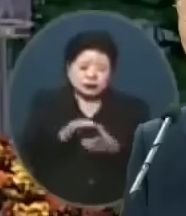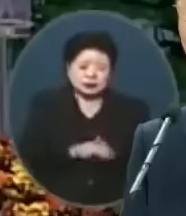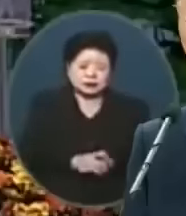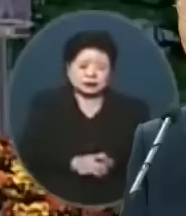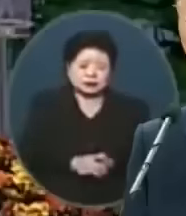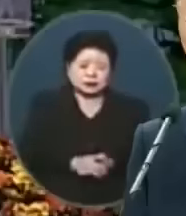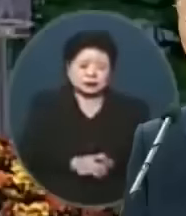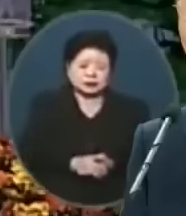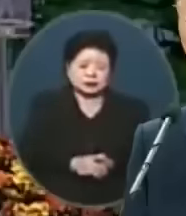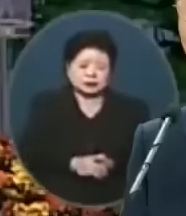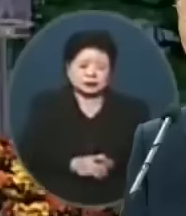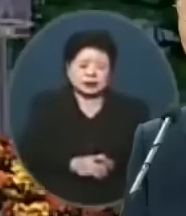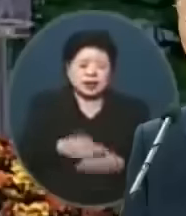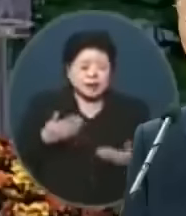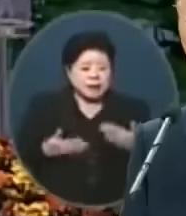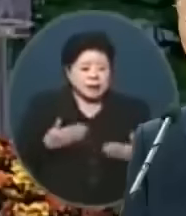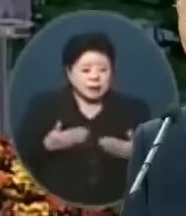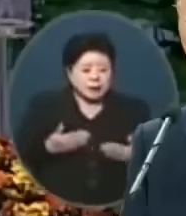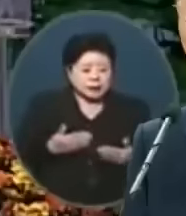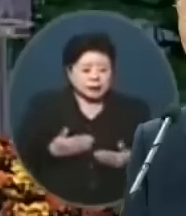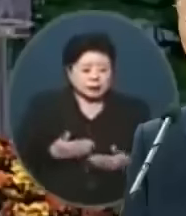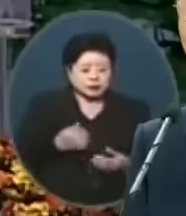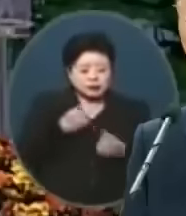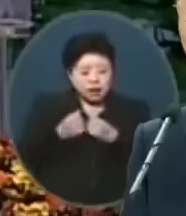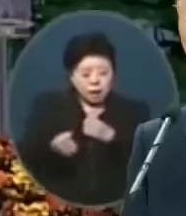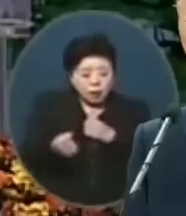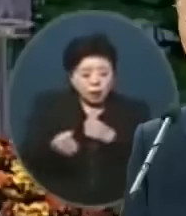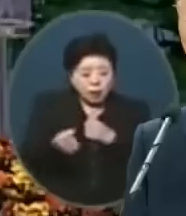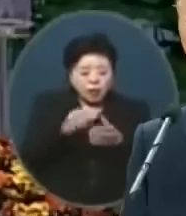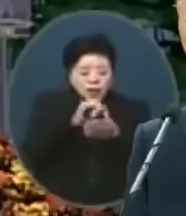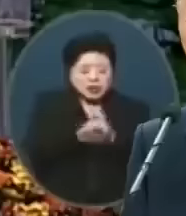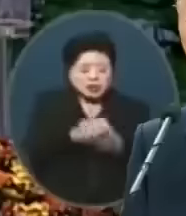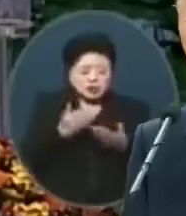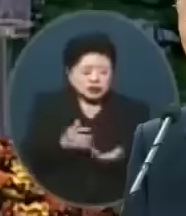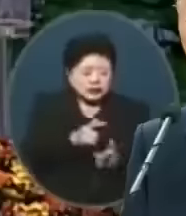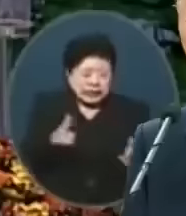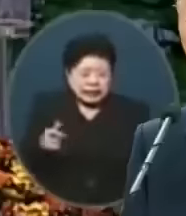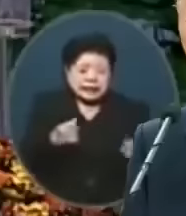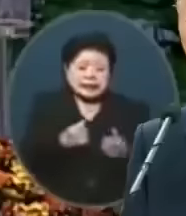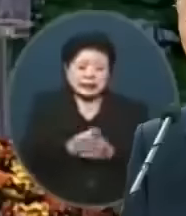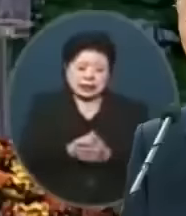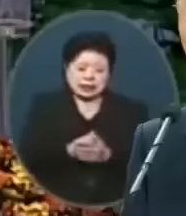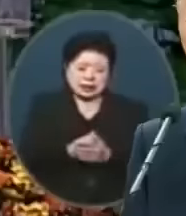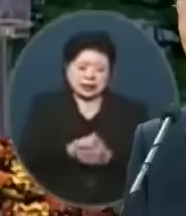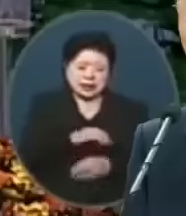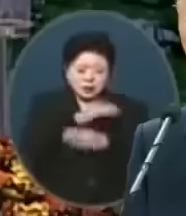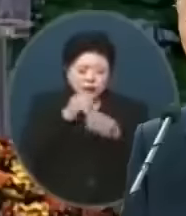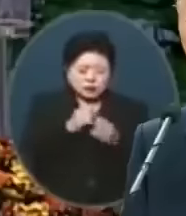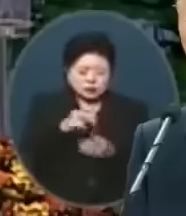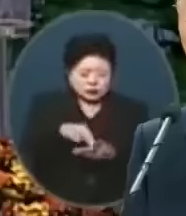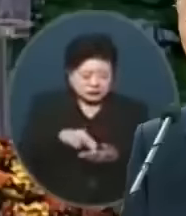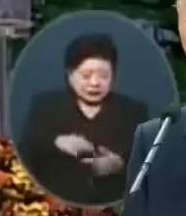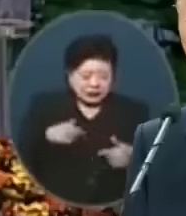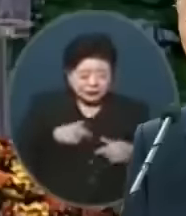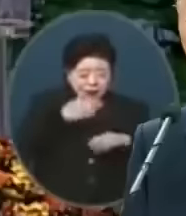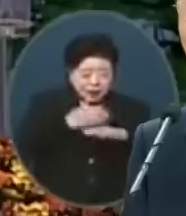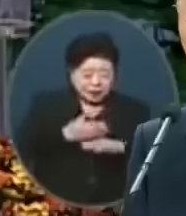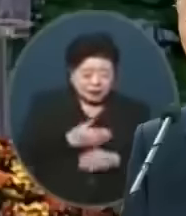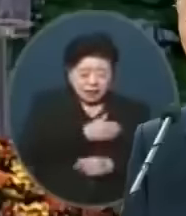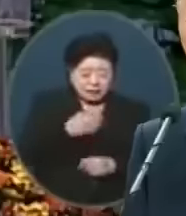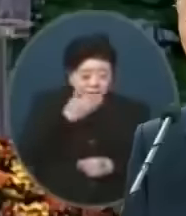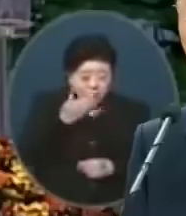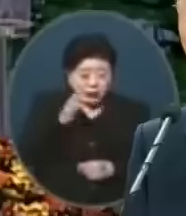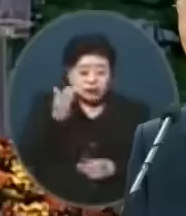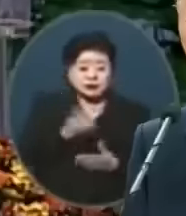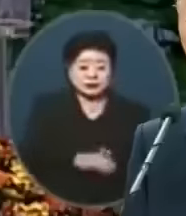겨를도 없이 바쁘고 피곤하였음에도 불구하고 기도를 쉬지 않았기 때문에 모든 상황을 기쁨과 감사로 감당할 수가 있는